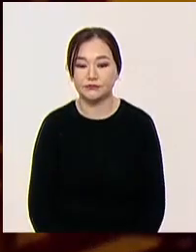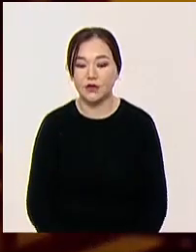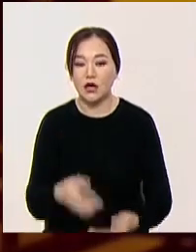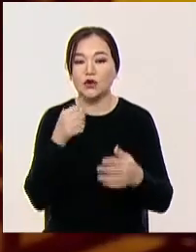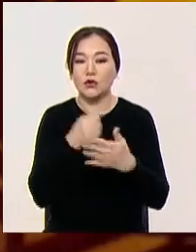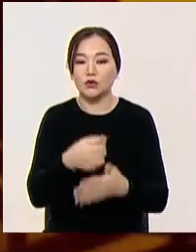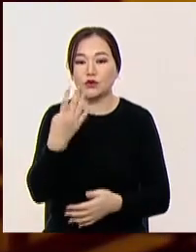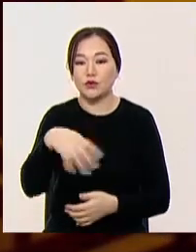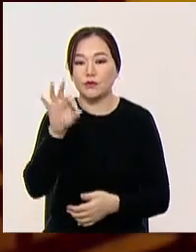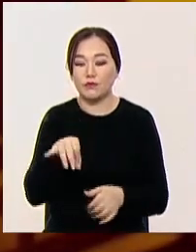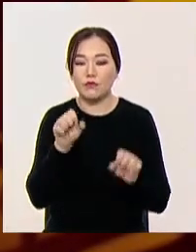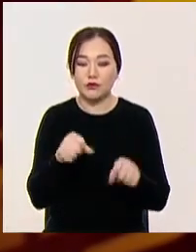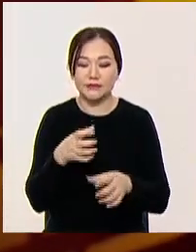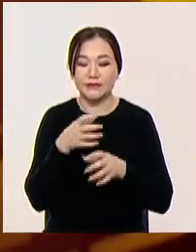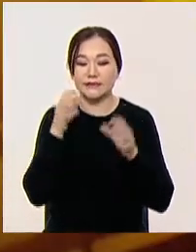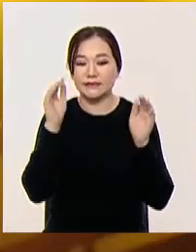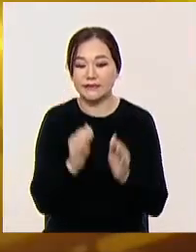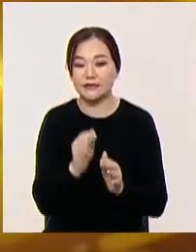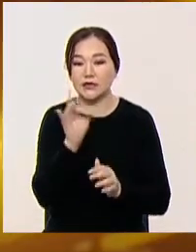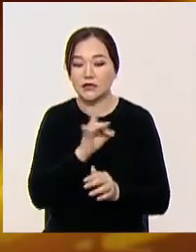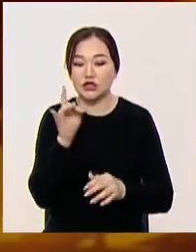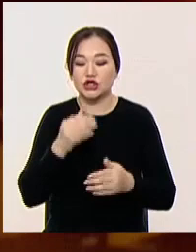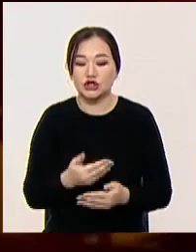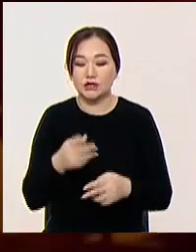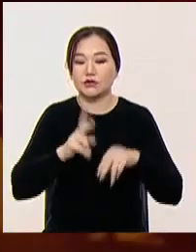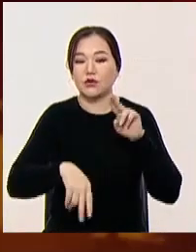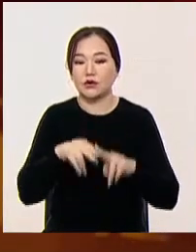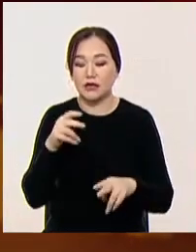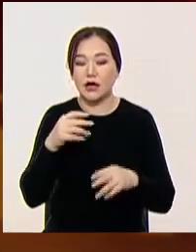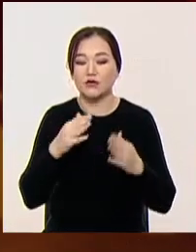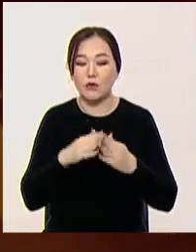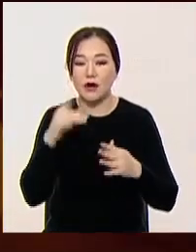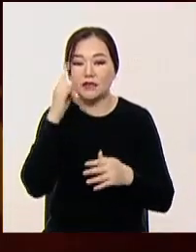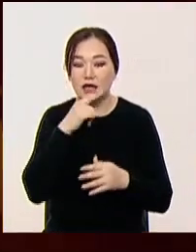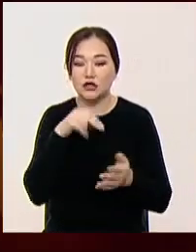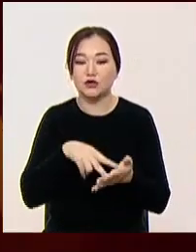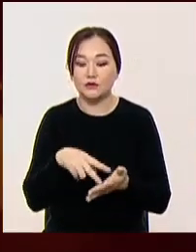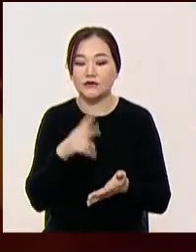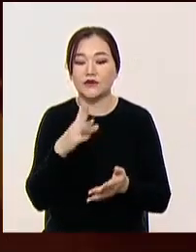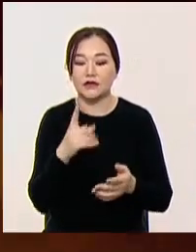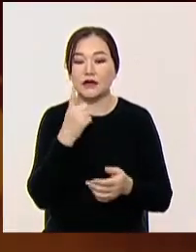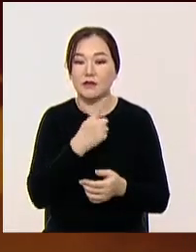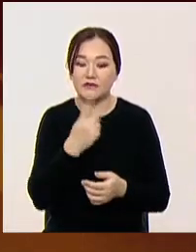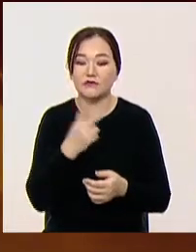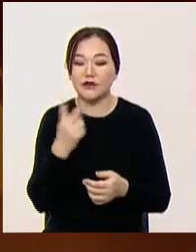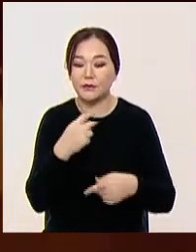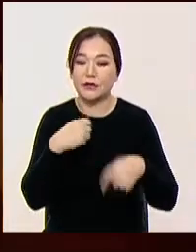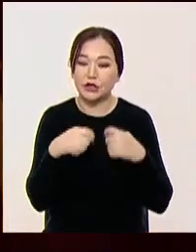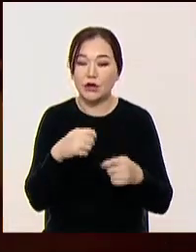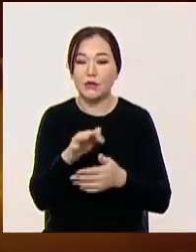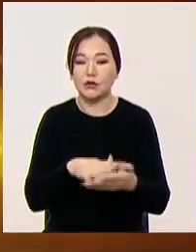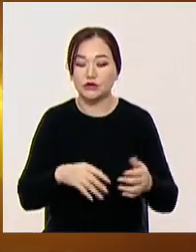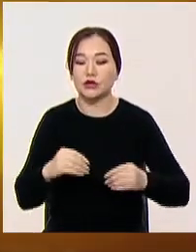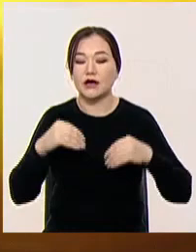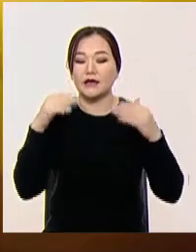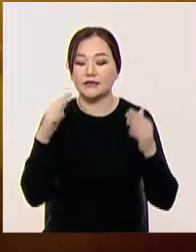До 40% могут снизиться объемы строительства жилья в Казахстане. При этом стоимость квартир как на первичном, так и на вторичном рынке продолжит